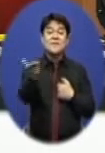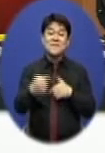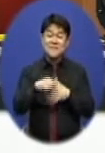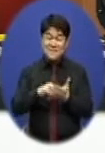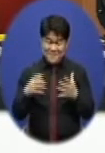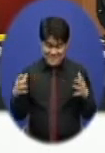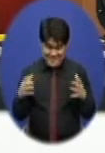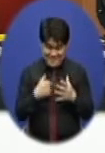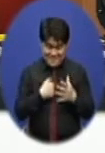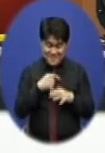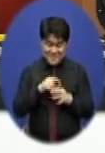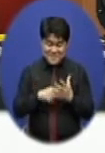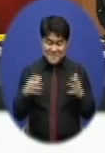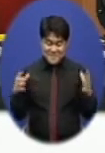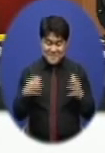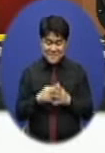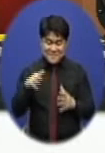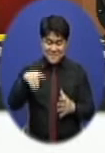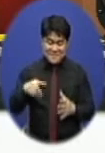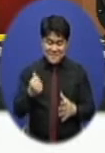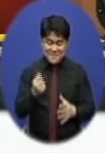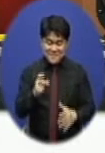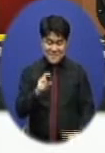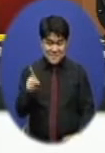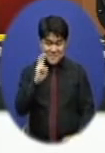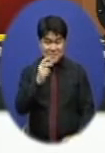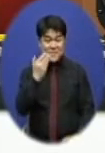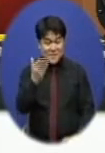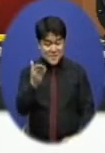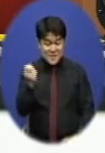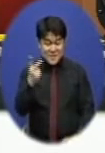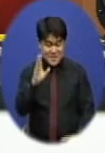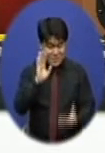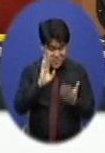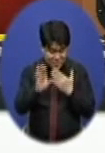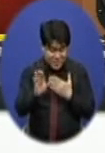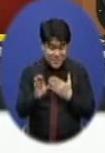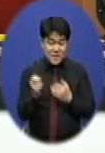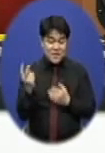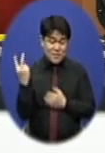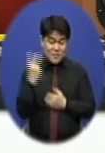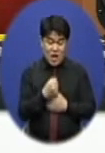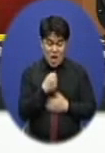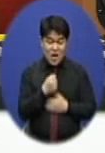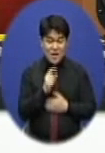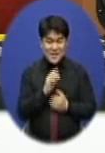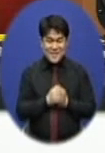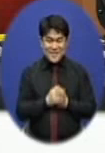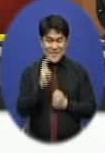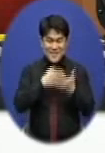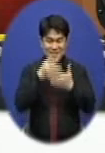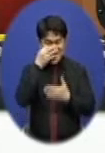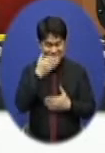담아 제 마음을 담아서 춘향아 불러드리고 잠시 후에 또 저희들은 달려오겠습니다. 네. 춘향아